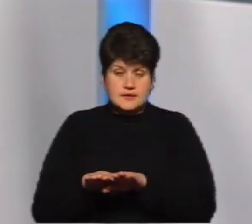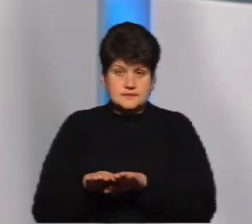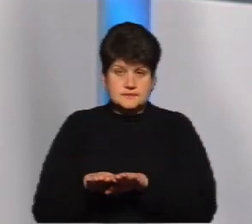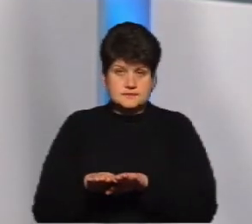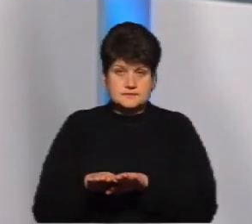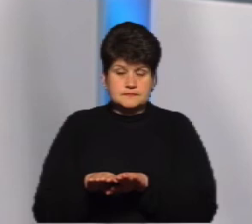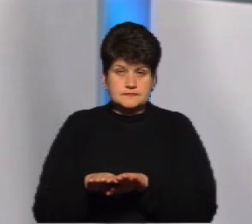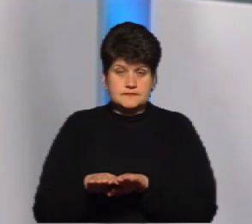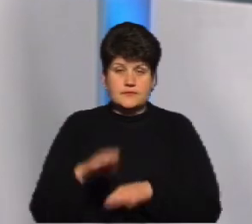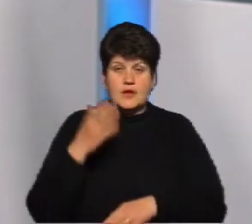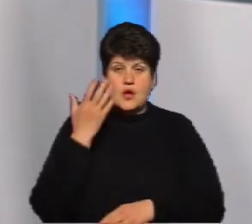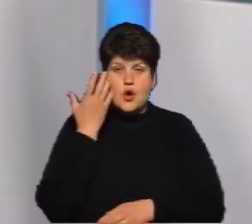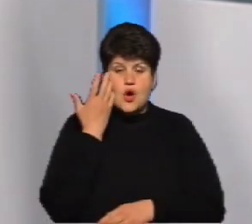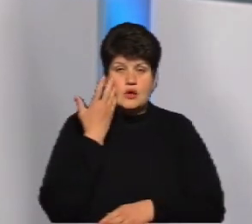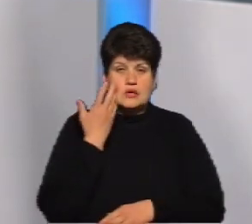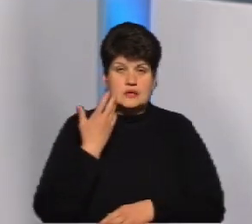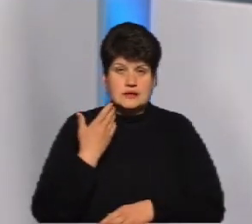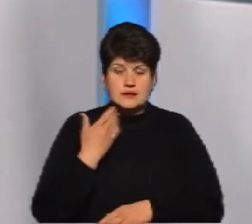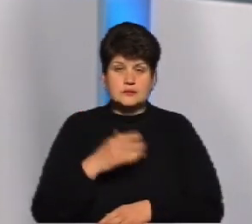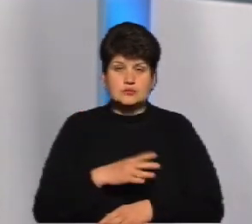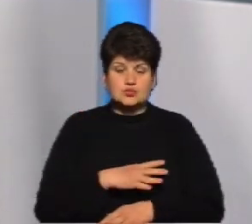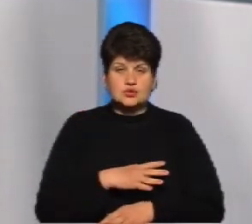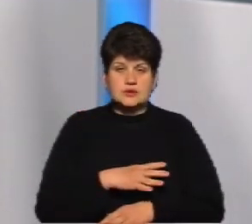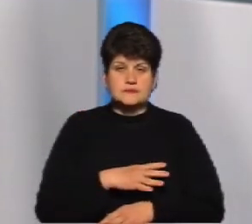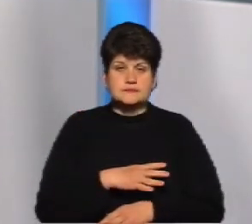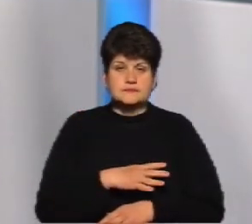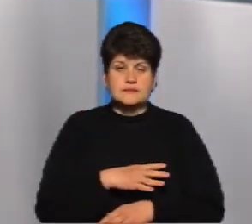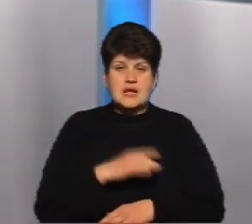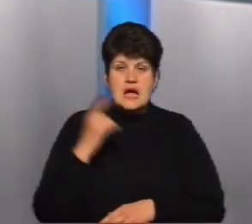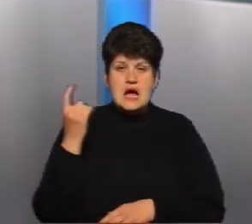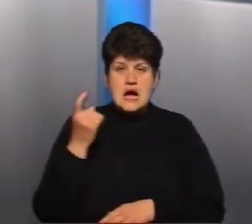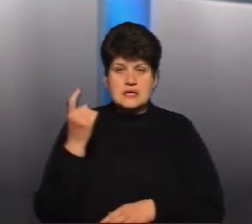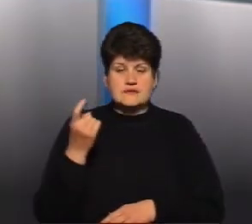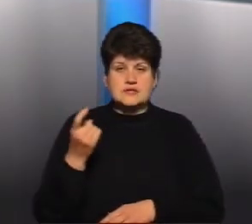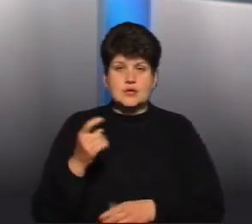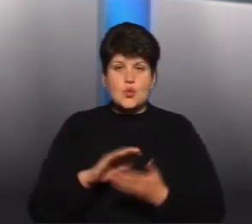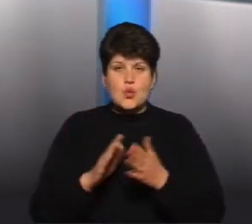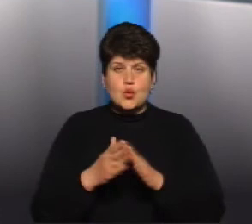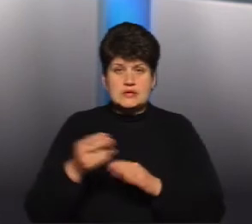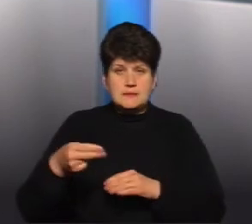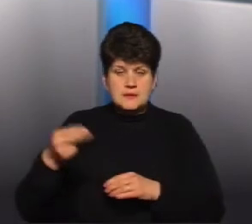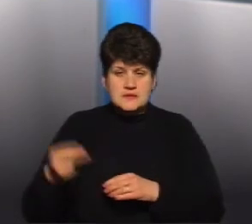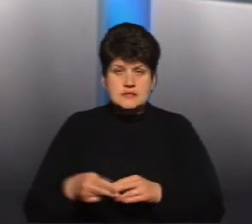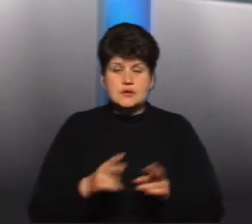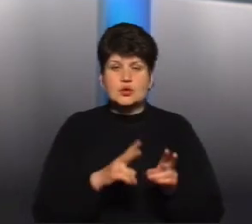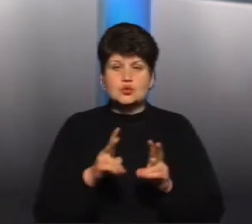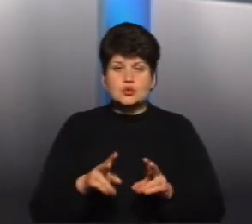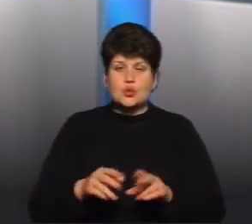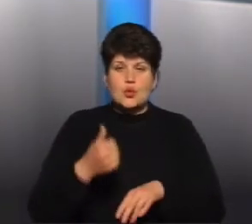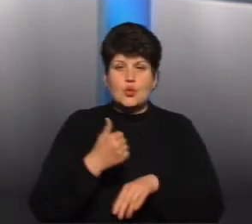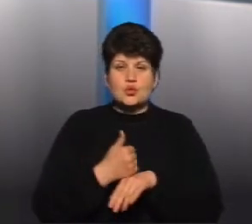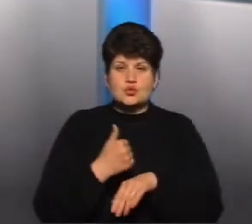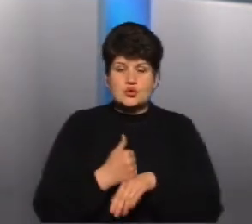коли були підписані Харківські угоди, хто там очолював військові сектора?